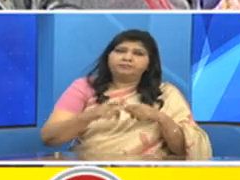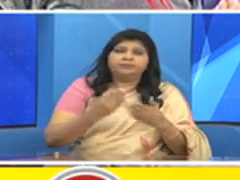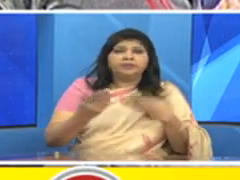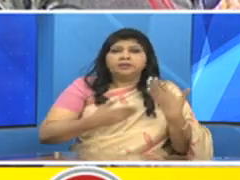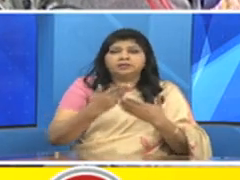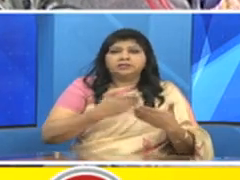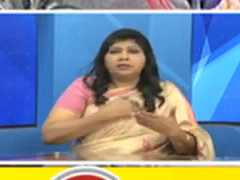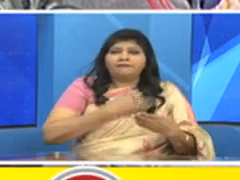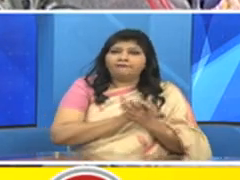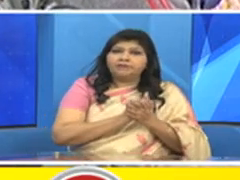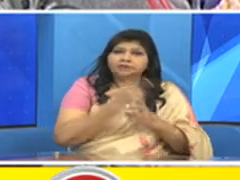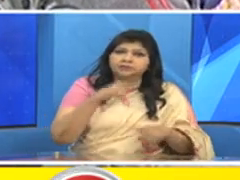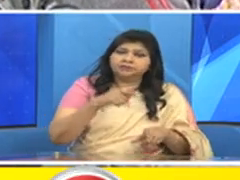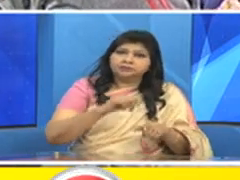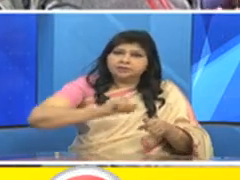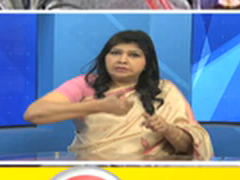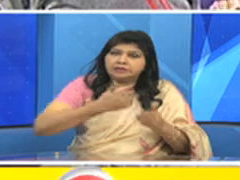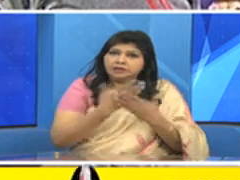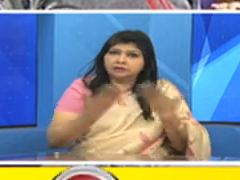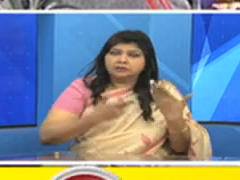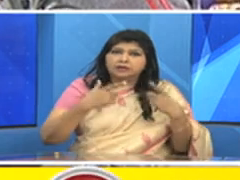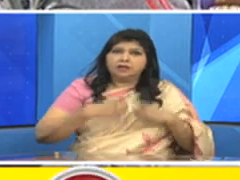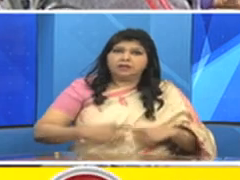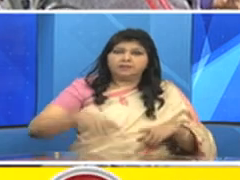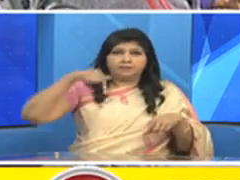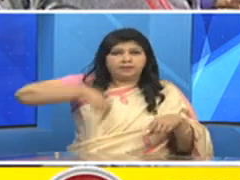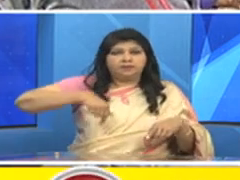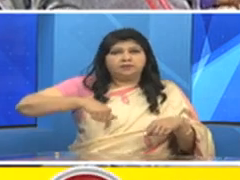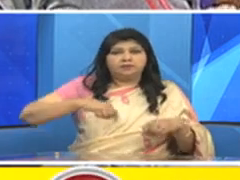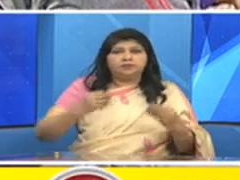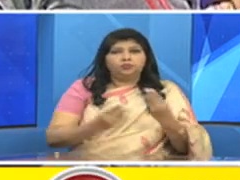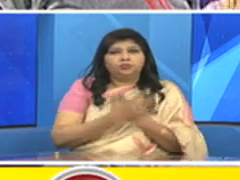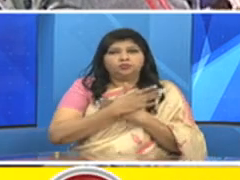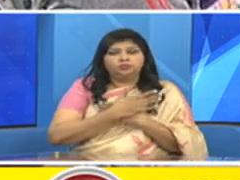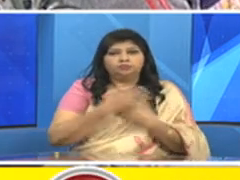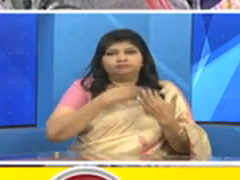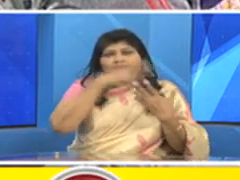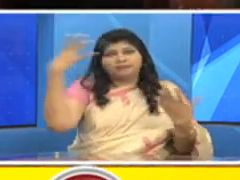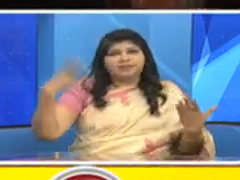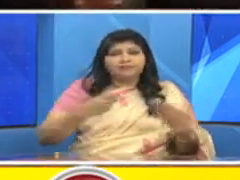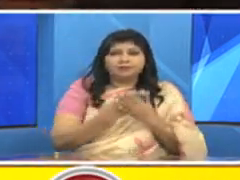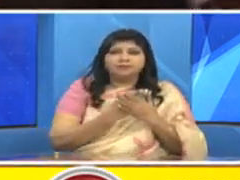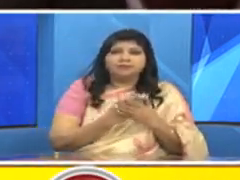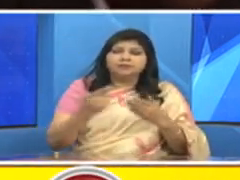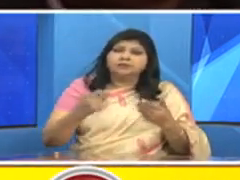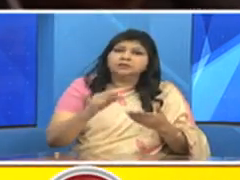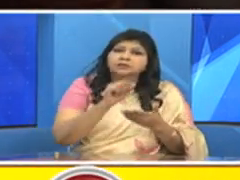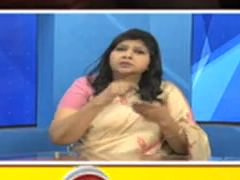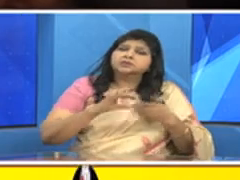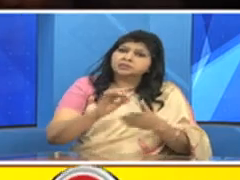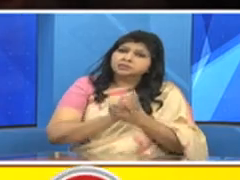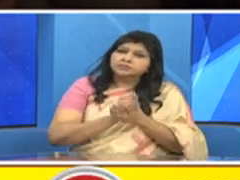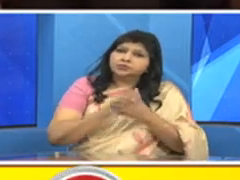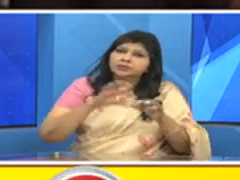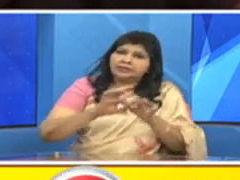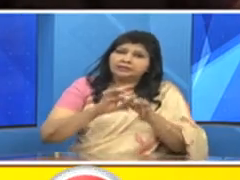इसी विश्वास का नतीजा है कि उनके जीवन में आज एक नया सवेरा आया है। समझौते के तहत